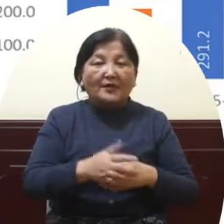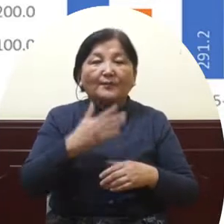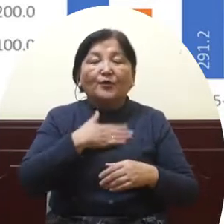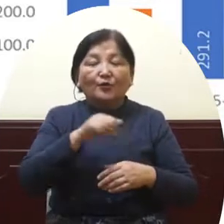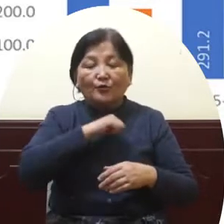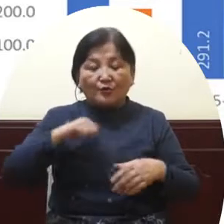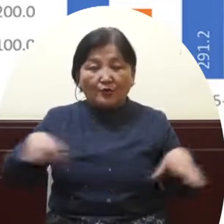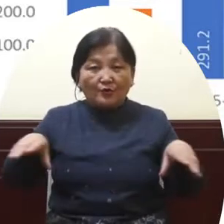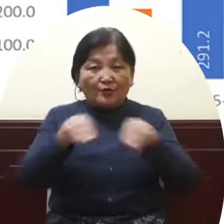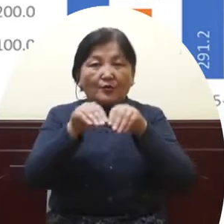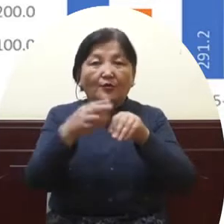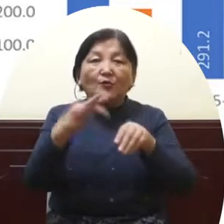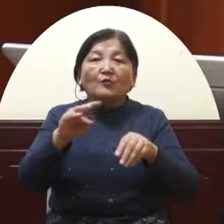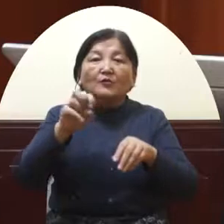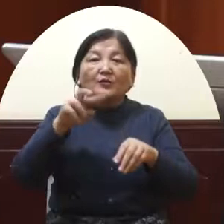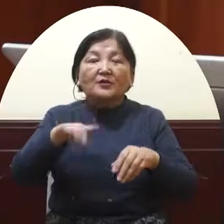хэлээ.